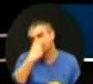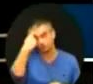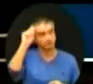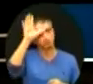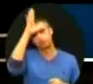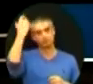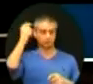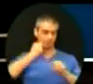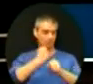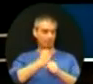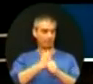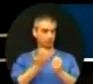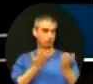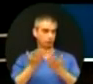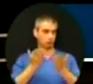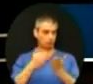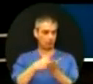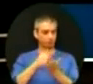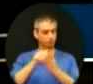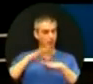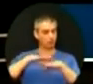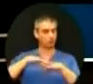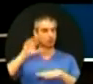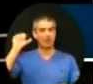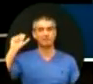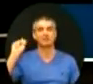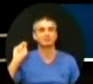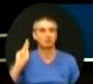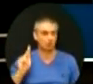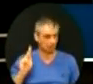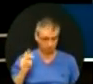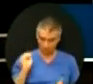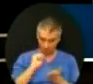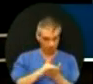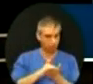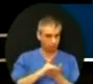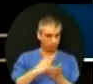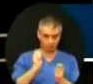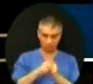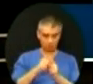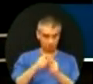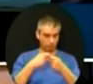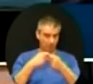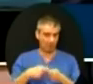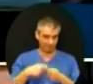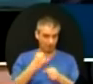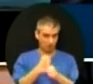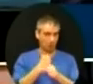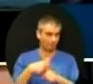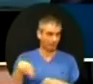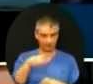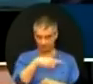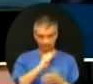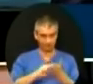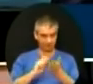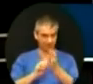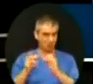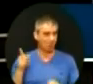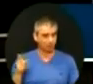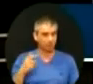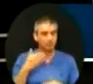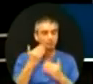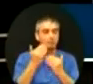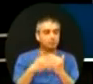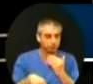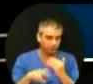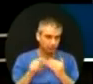יוקרתיים יועסקו בשירות המשך כהונתו של אבי ניסנקורן, אגב, על חשבון התשלומים של, על חשבון העובדים, משרדי עורכי הדין, בסופו